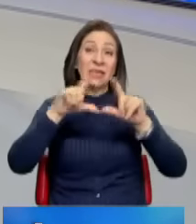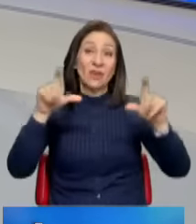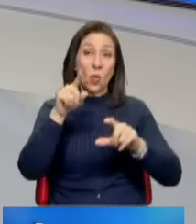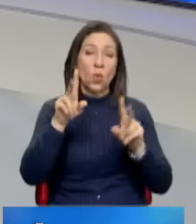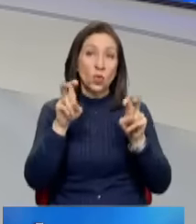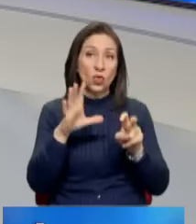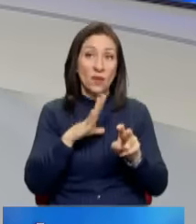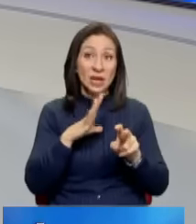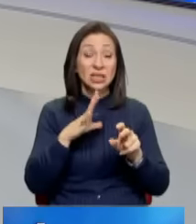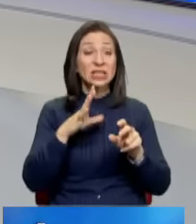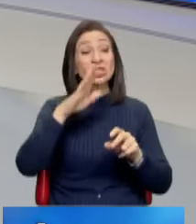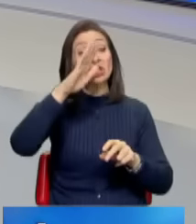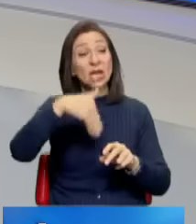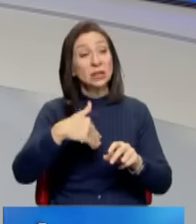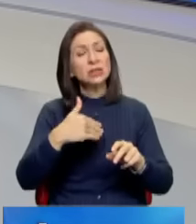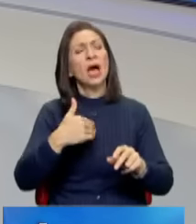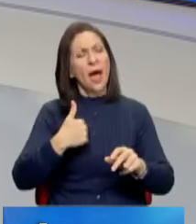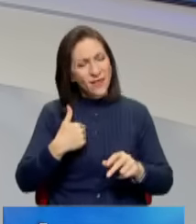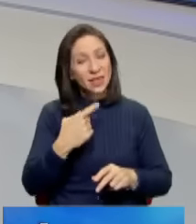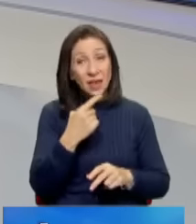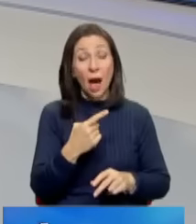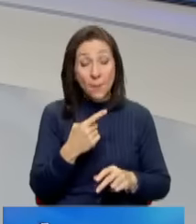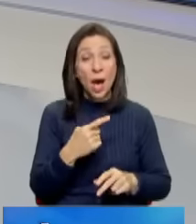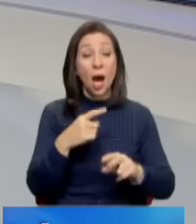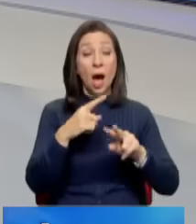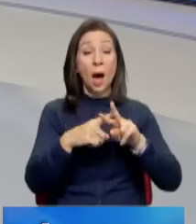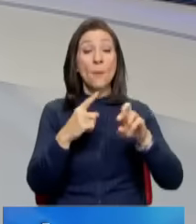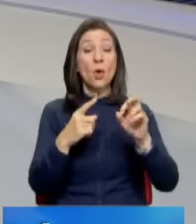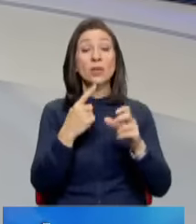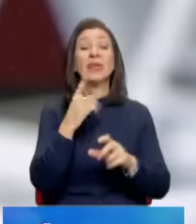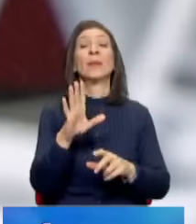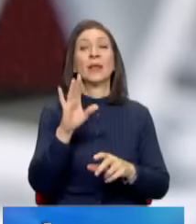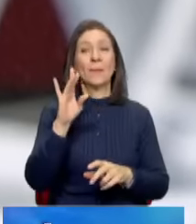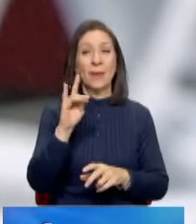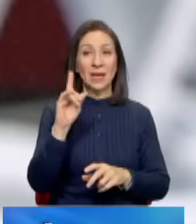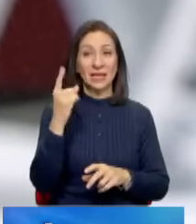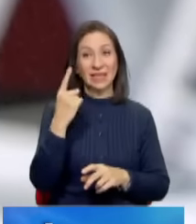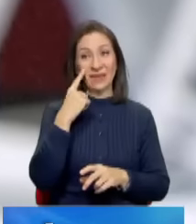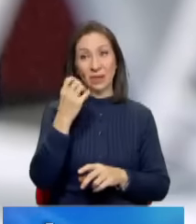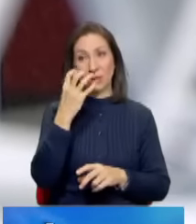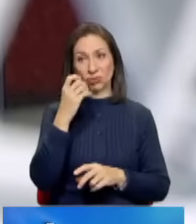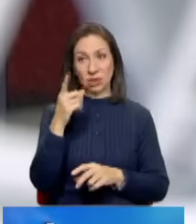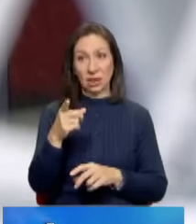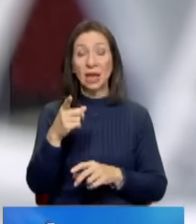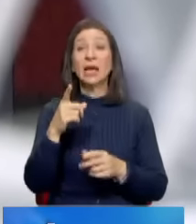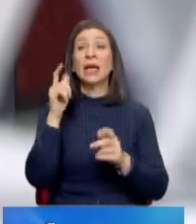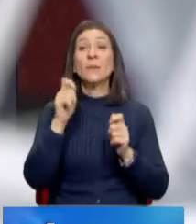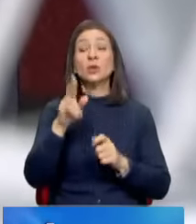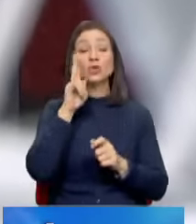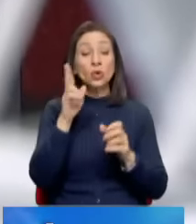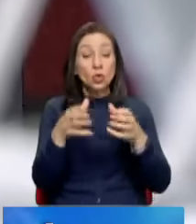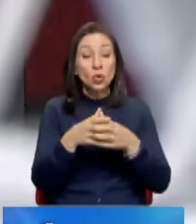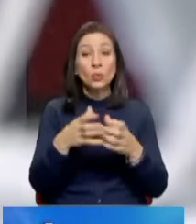konu var. Çağrısının arkasında durdu ama Öcalan demedi. Kim? MHP lideri Devlet Bahçeli. Son dönem yaptığı